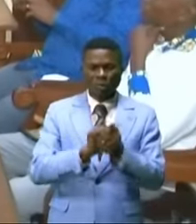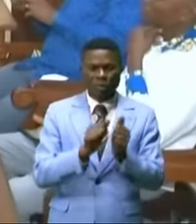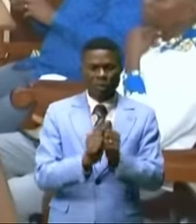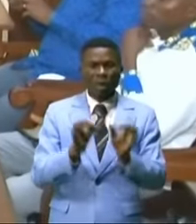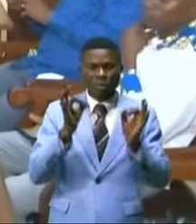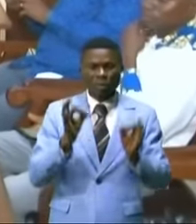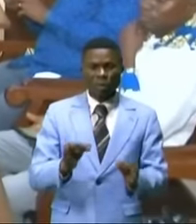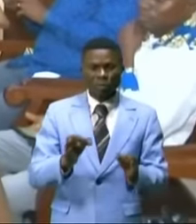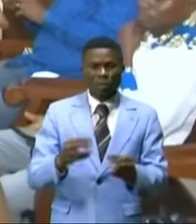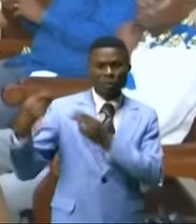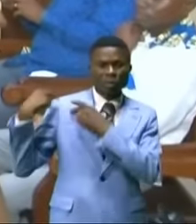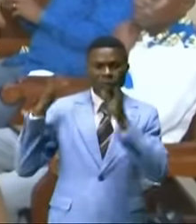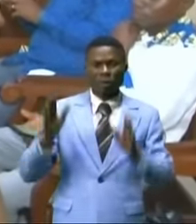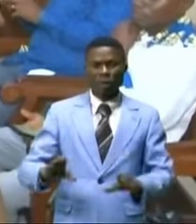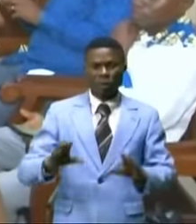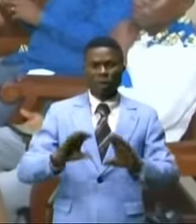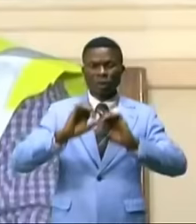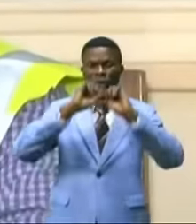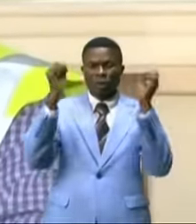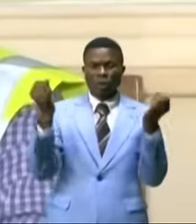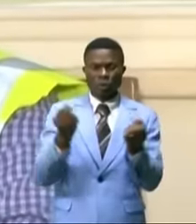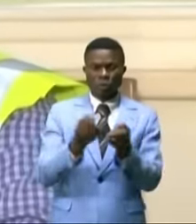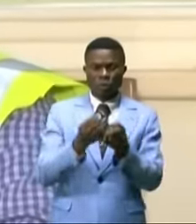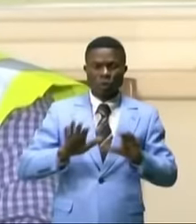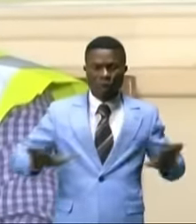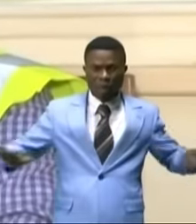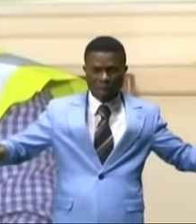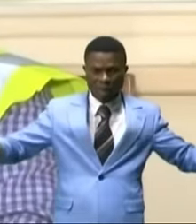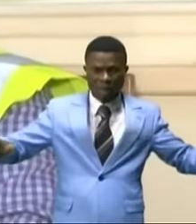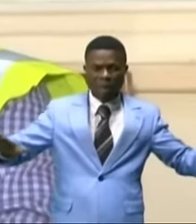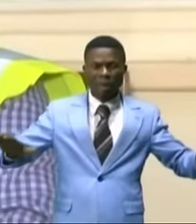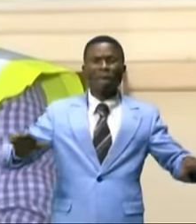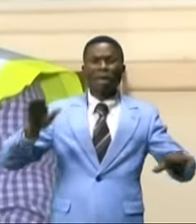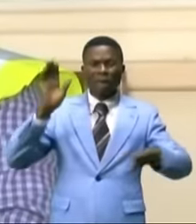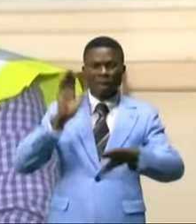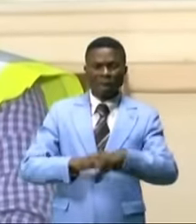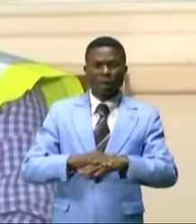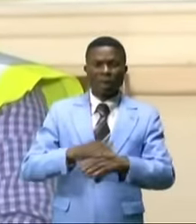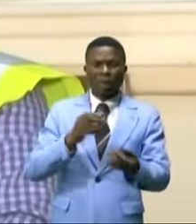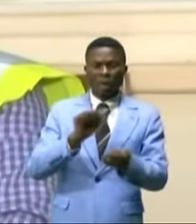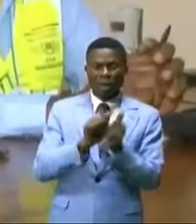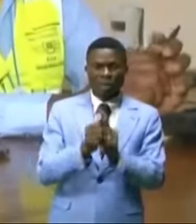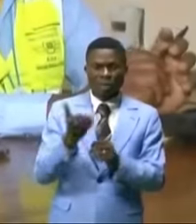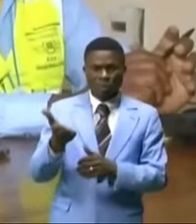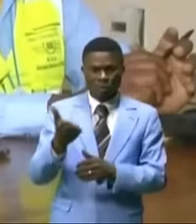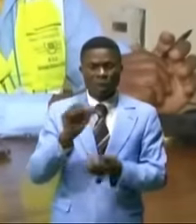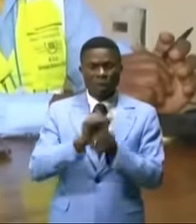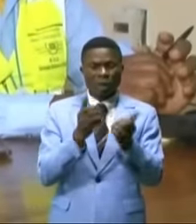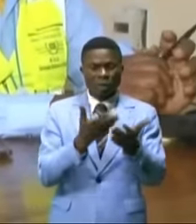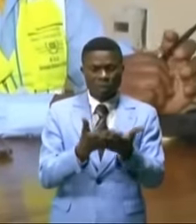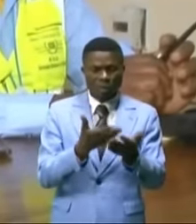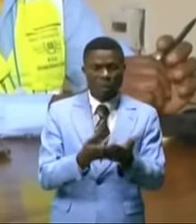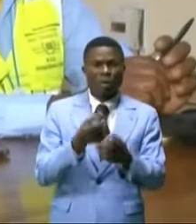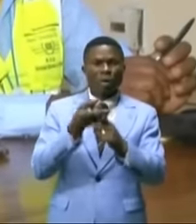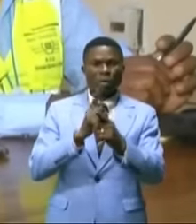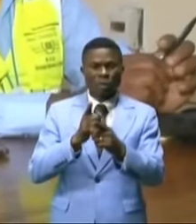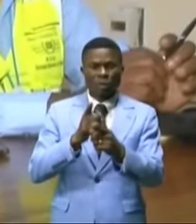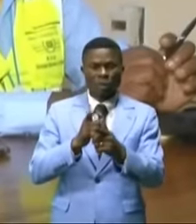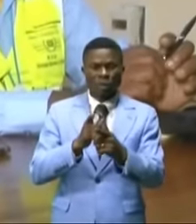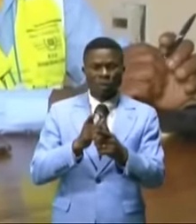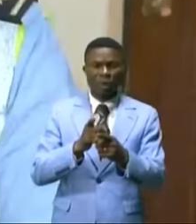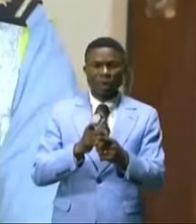croire, les responsables de la régie des voies aériennes affectés à ces sites aéroportuaires, cette situation est due au